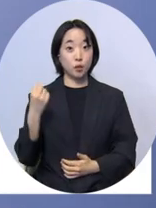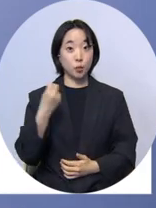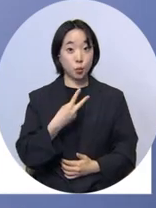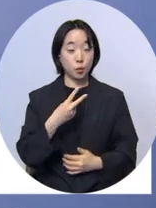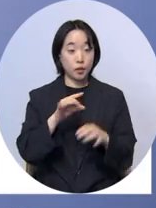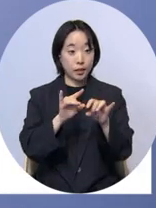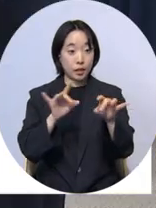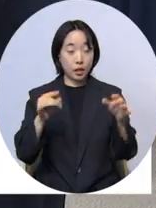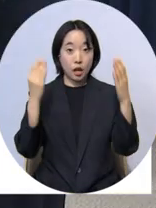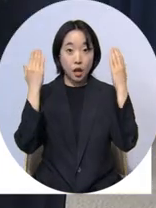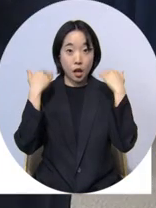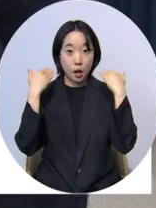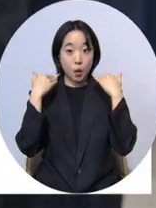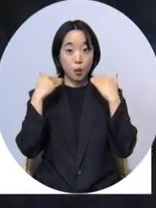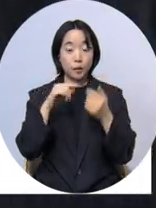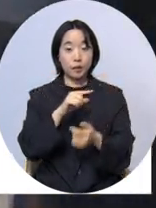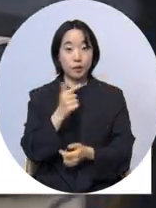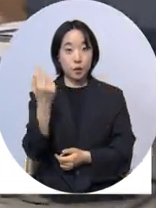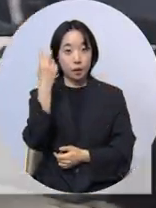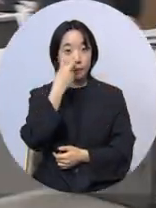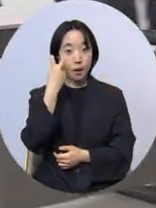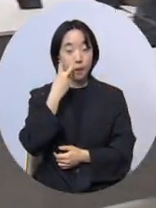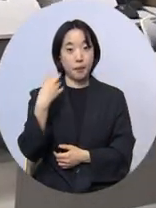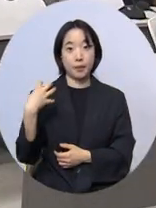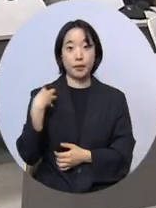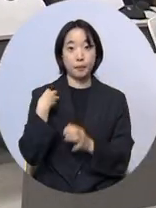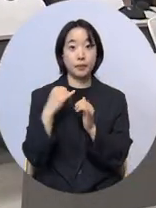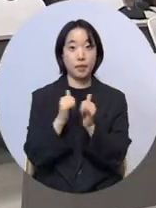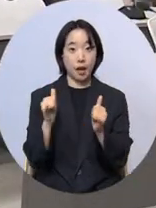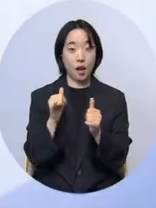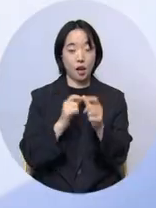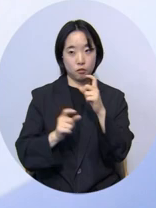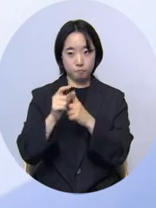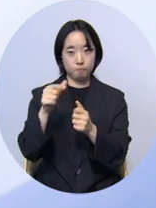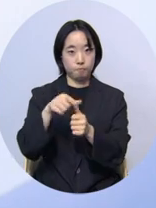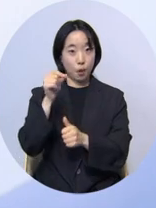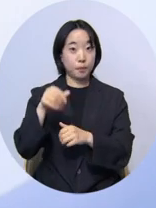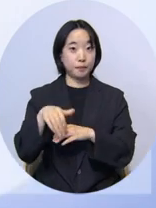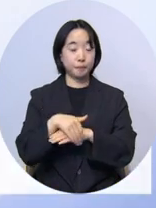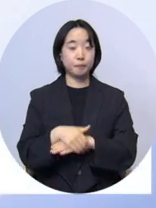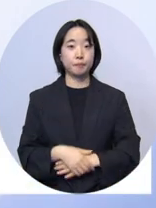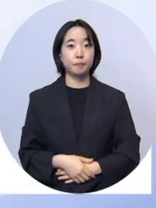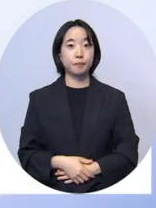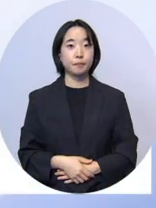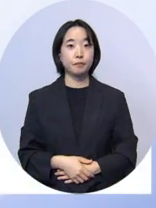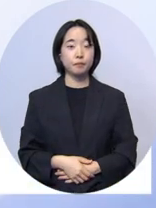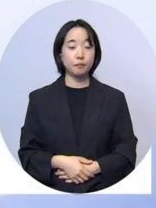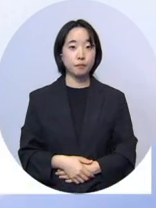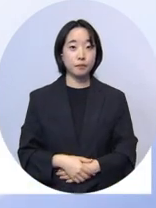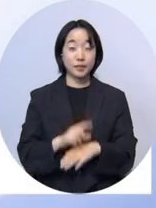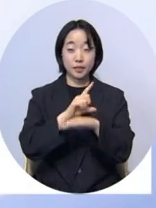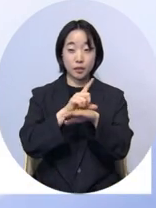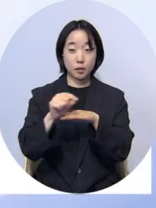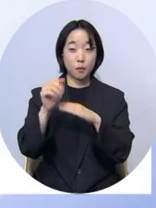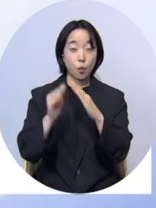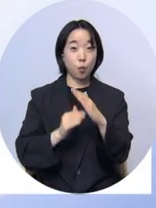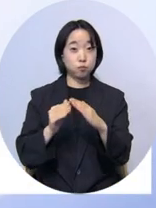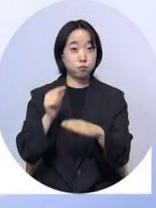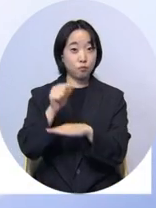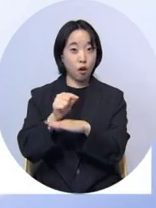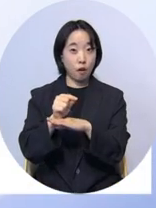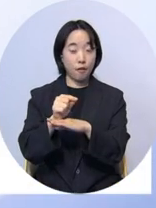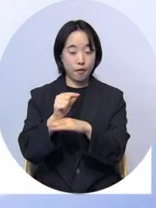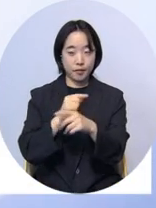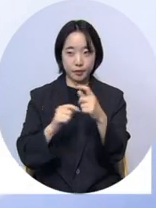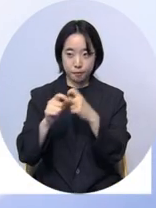지원실장은 내년부터는 지방 공무원을 늘려 배치할 예정입니다. 늘봄 지원실장은 지방 공무원을 순정하여